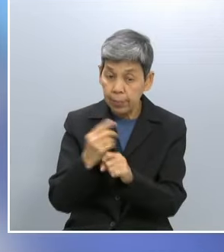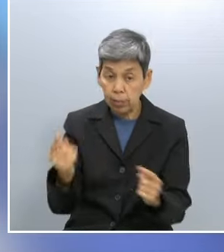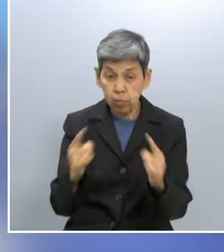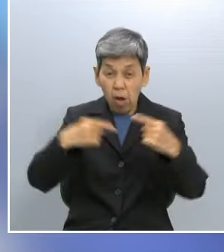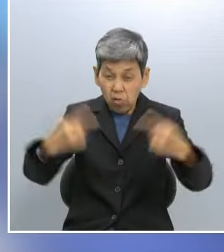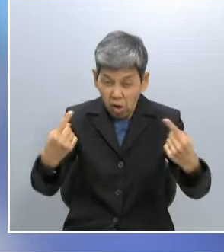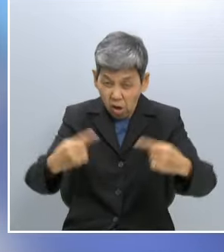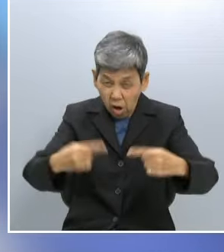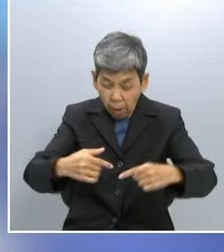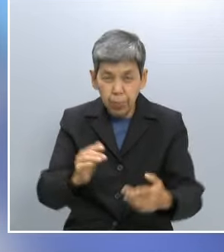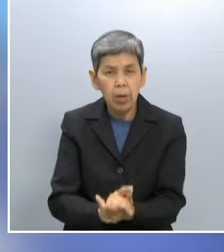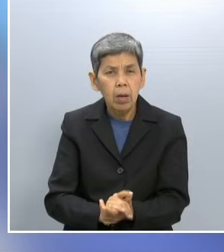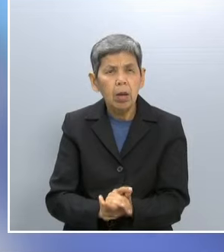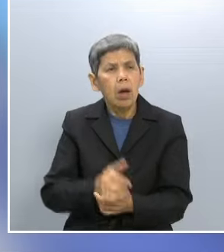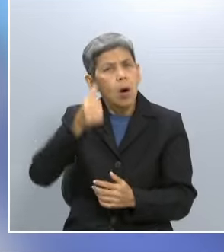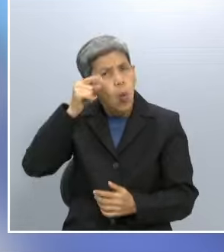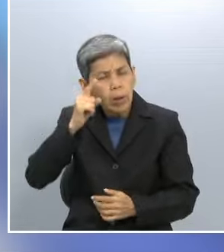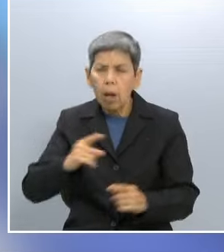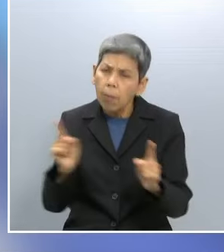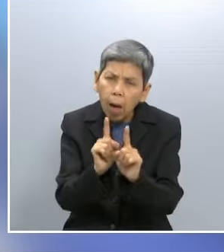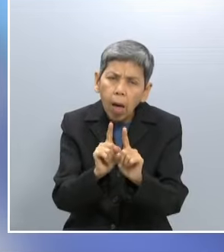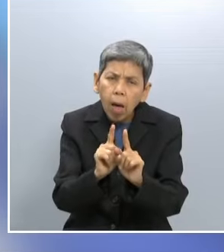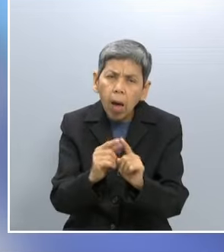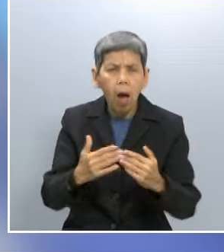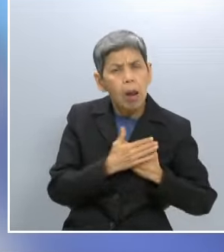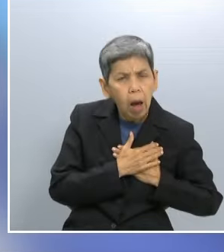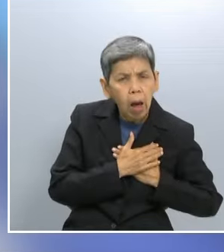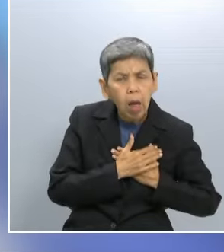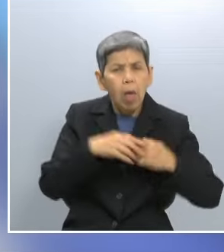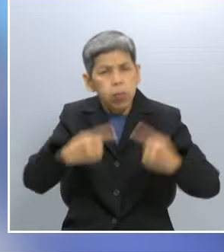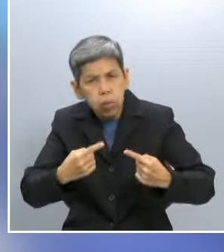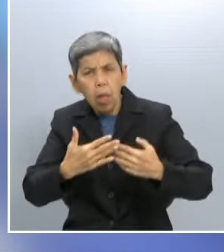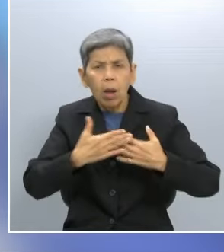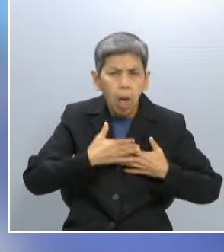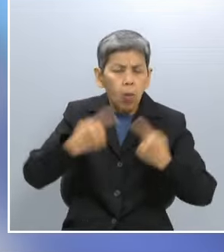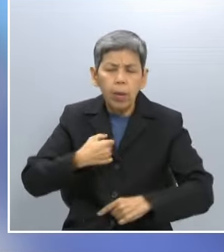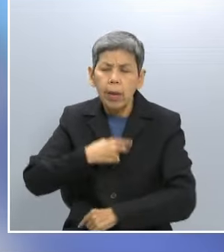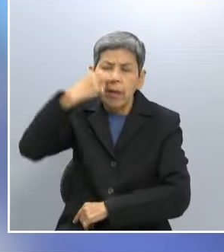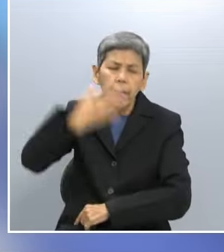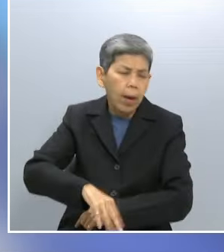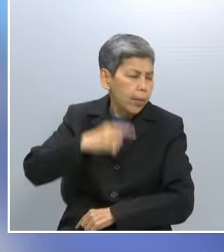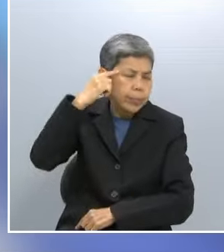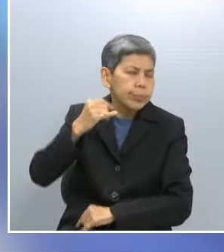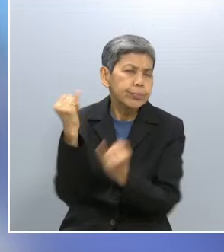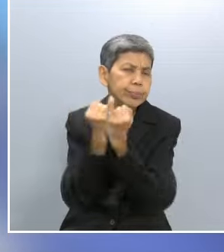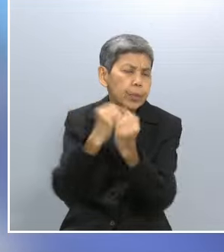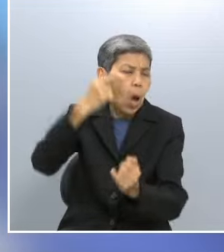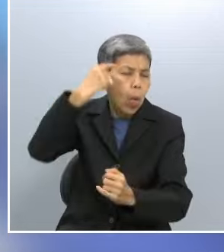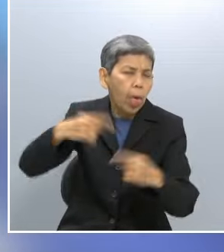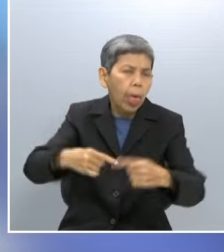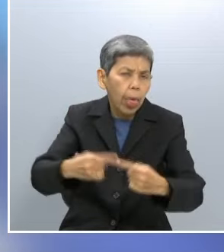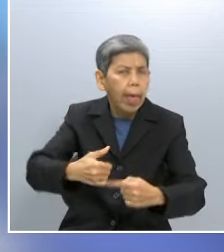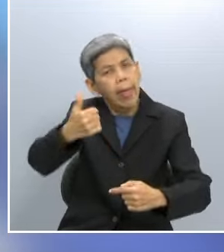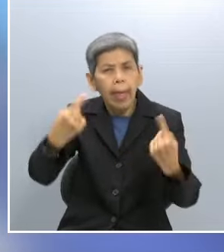าะกันผ่านไปไม่ถึงวันสองวันจะกลับมาดีกันจนช่วงหลังมิ้นบอกว่าก็ชินนะคะกับเรื่องราวของทั้งคู ่ครับผ